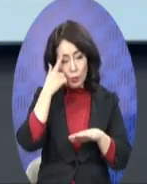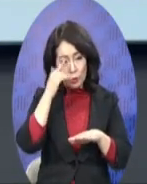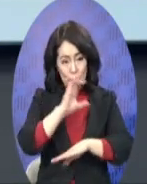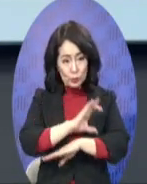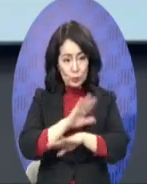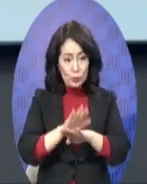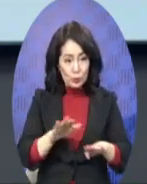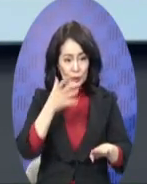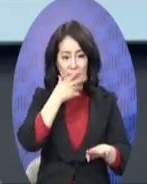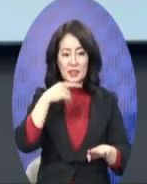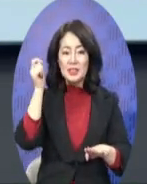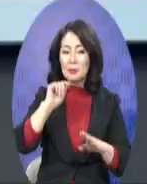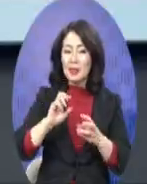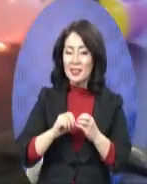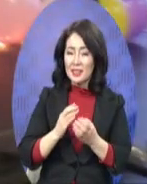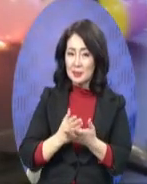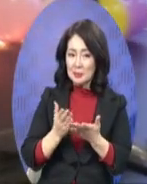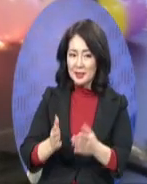тэмдэглэлээ.